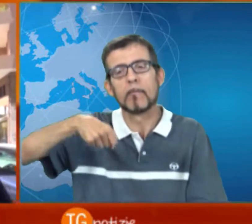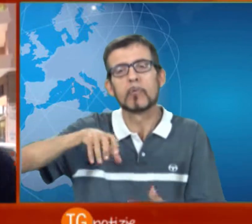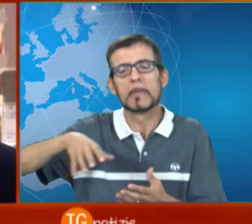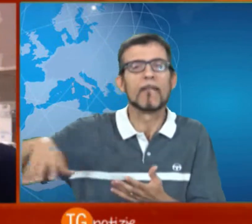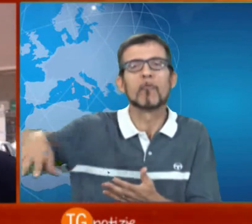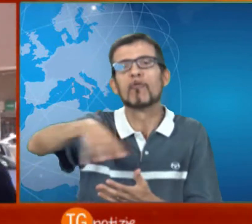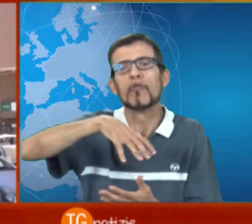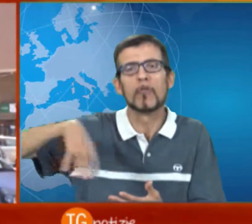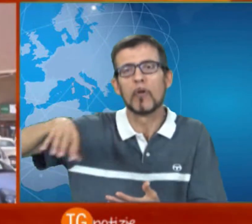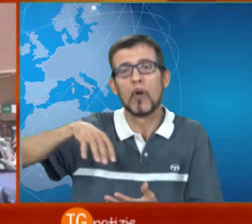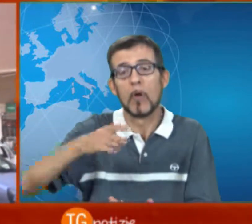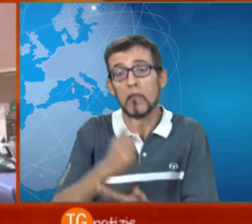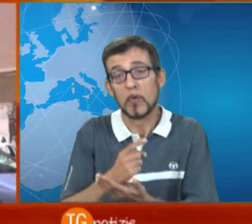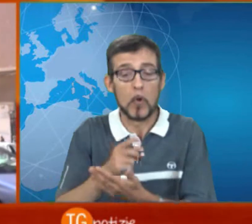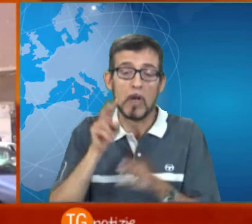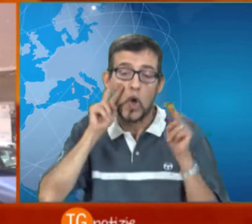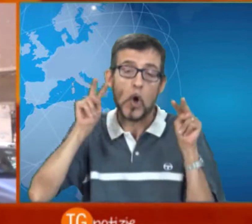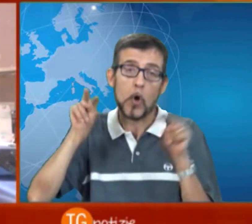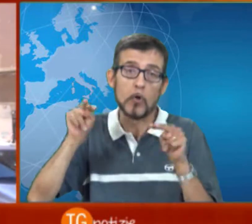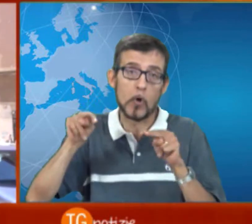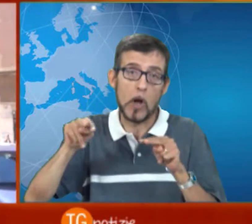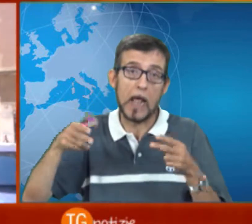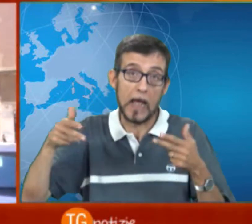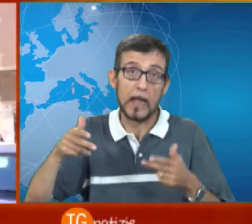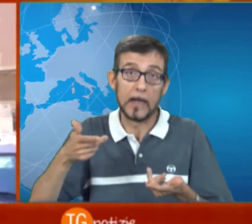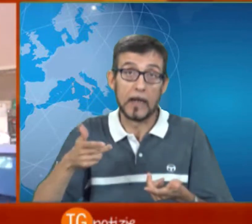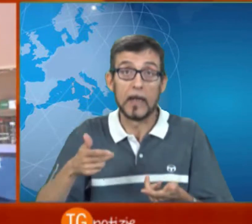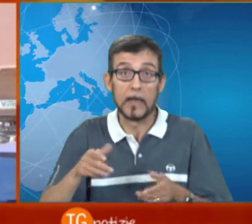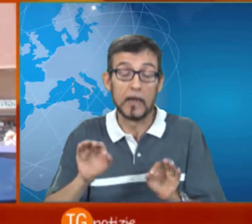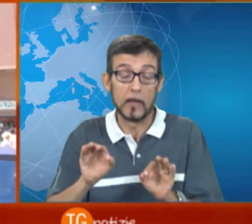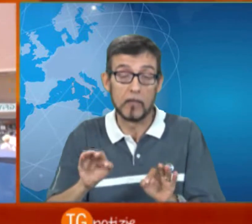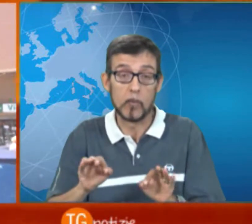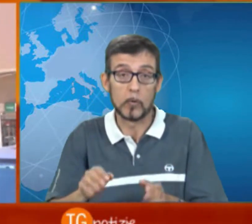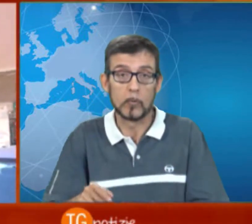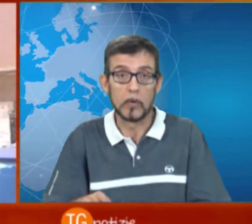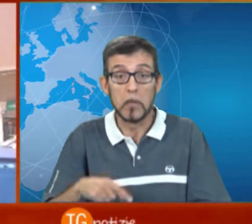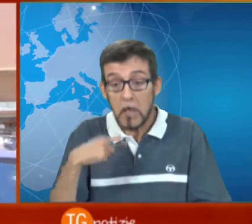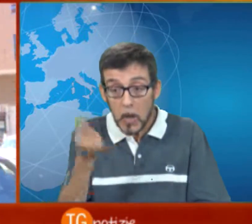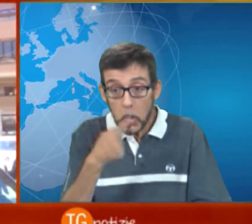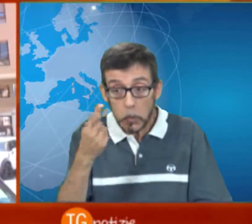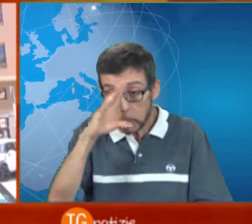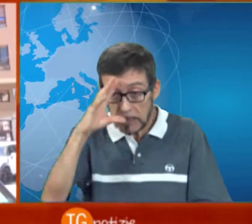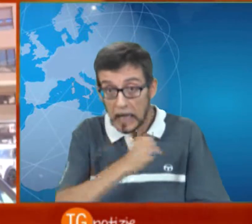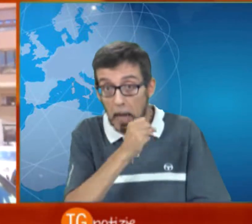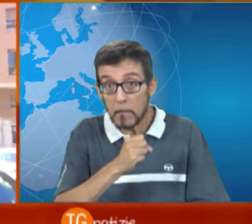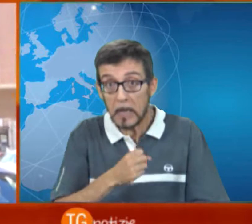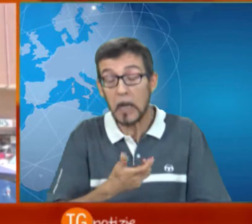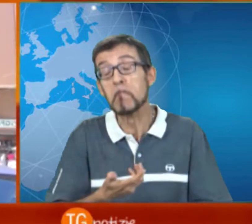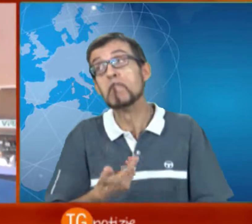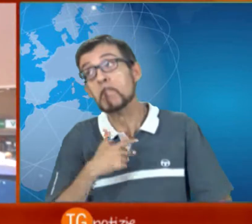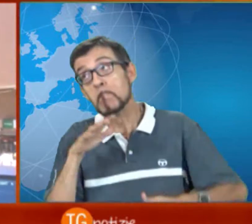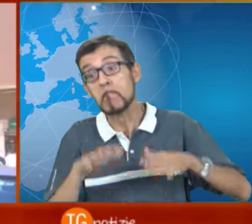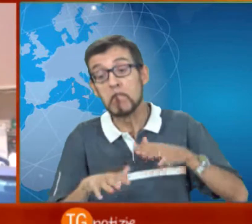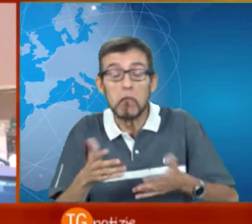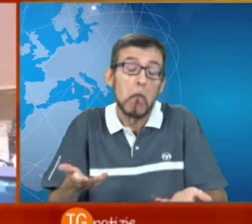quindi esercitare un controllo forse è la cosa più opportuna. Ma tutti lo capiranno? Penso proprio di